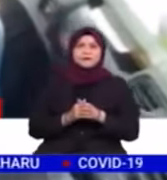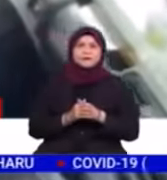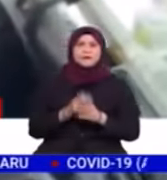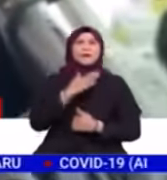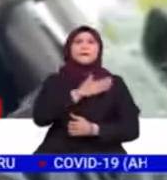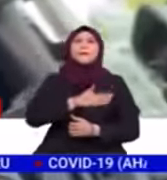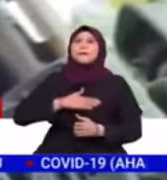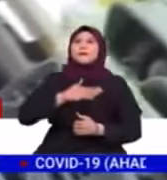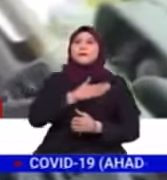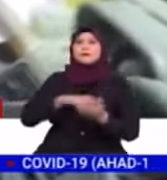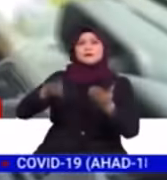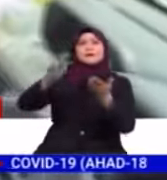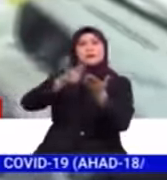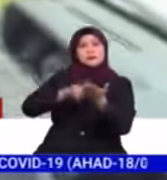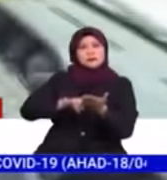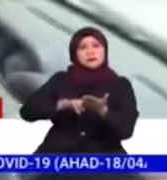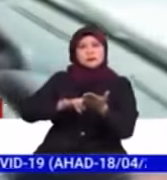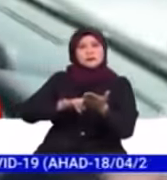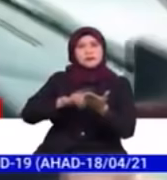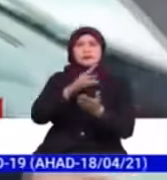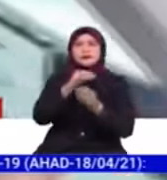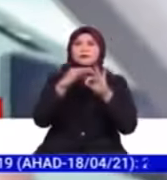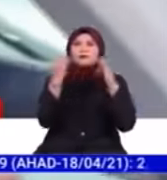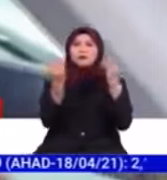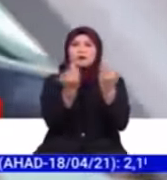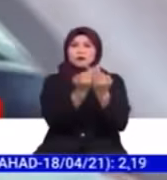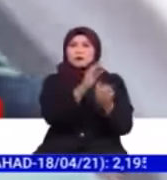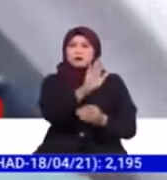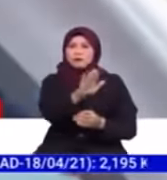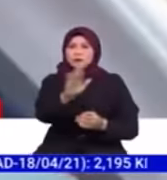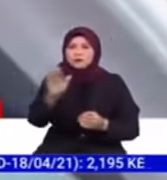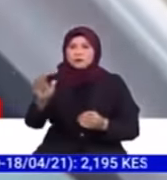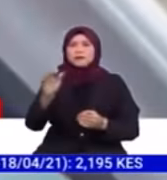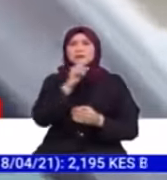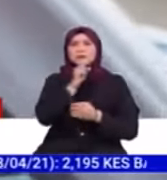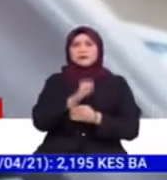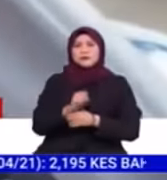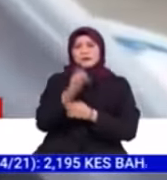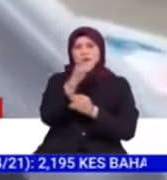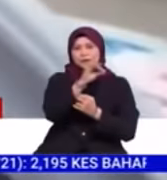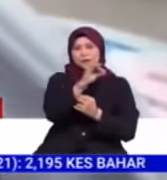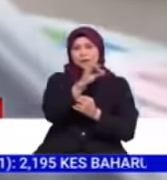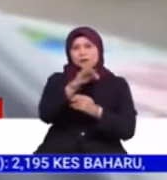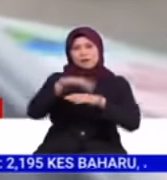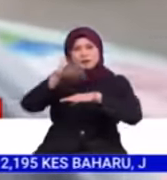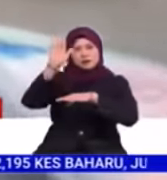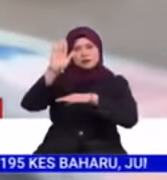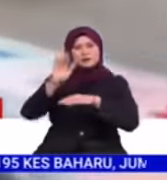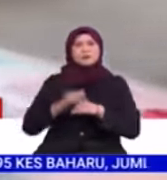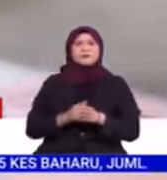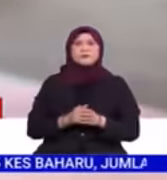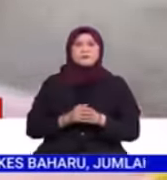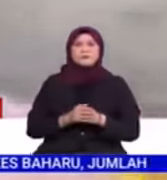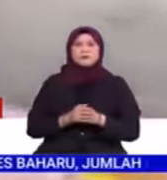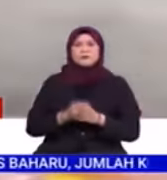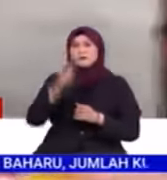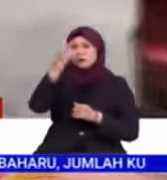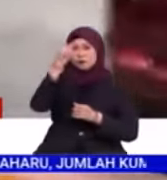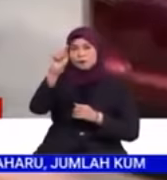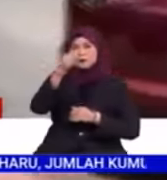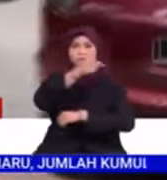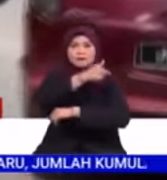Hai diledakkan diri anda dan keluarga anda yang berusia 18 tahun keatas untuk